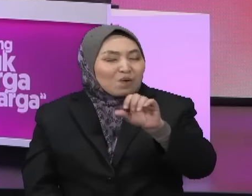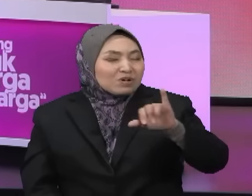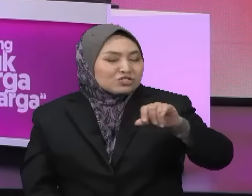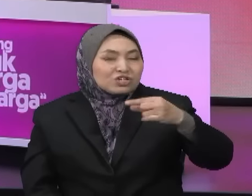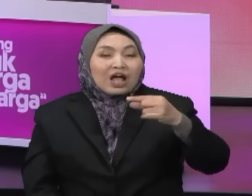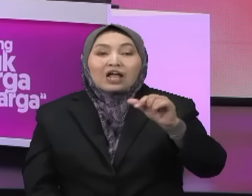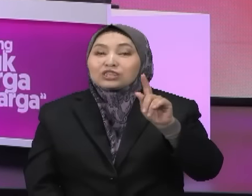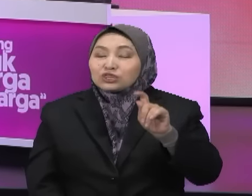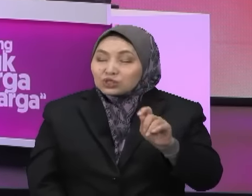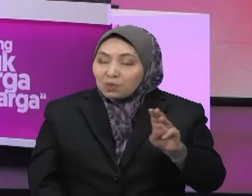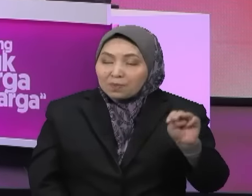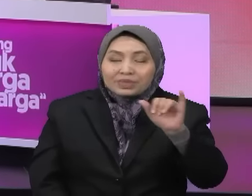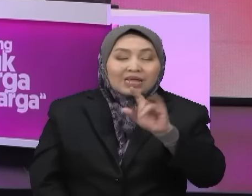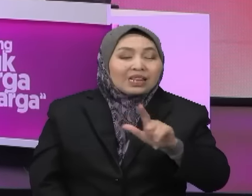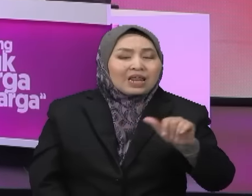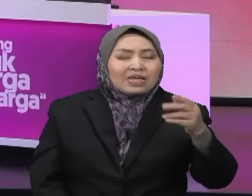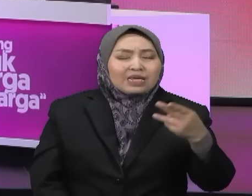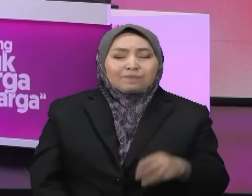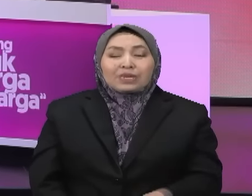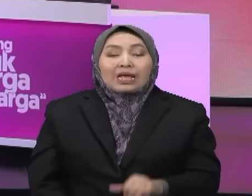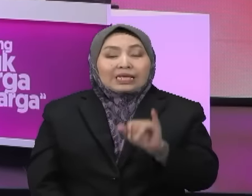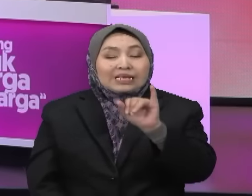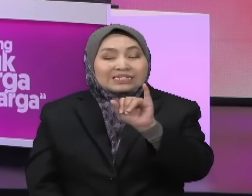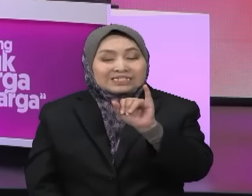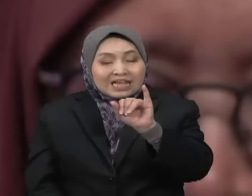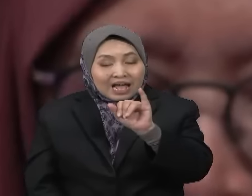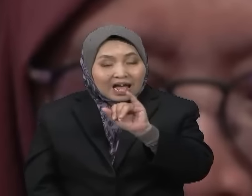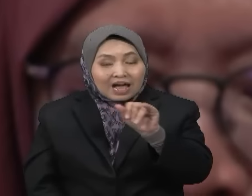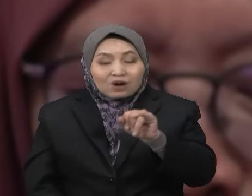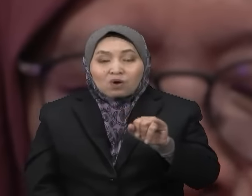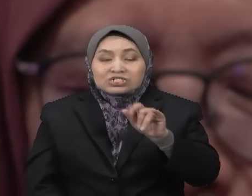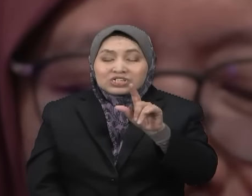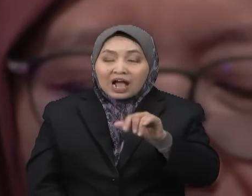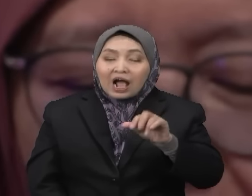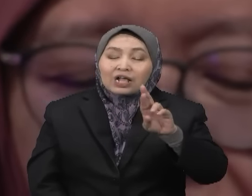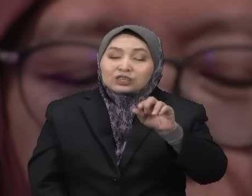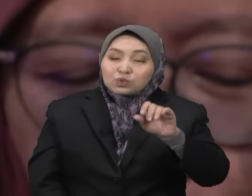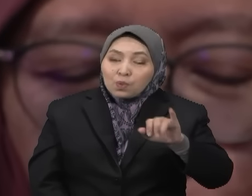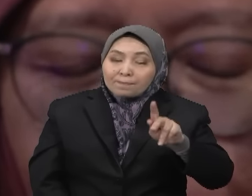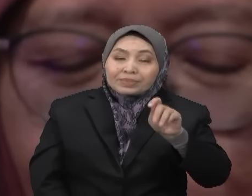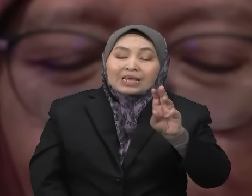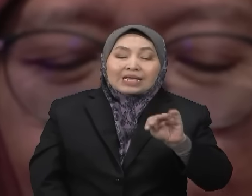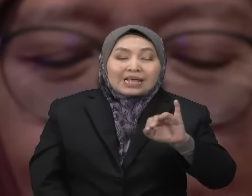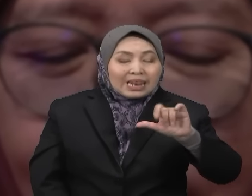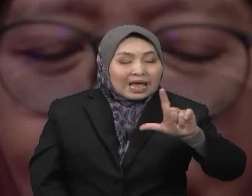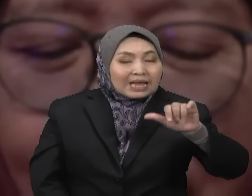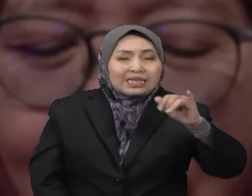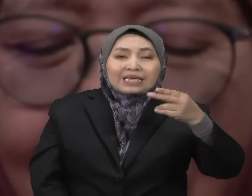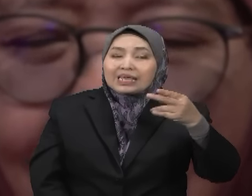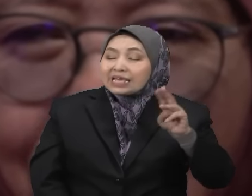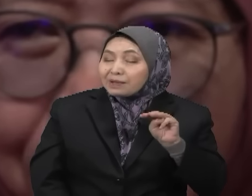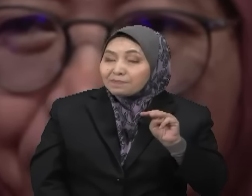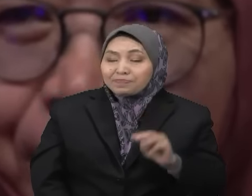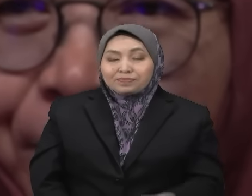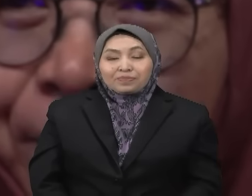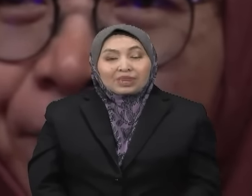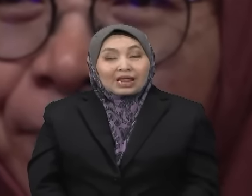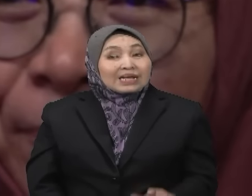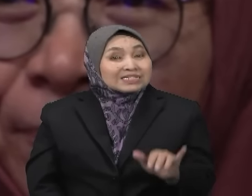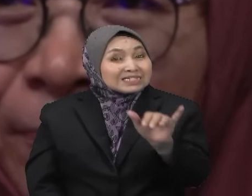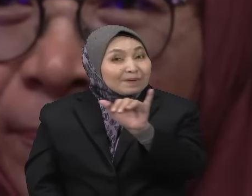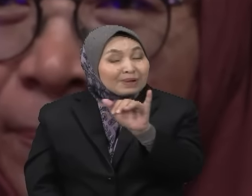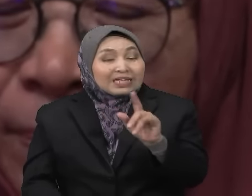raja'tum ilaihim. Silakan. Idza raja'tum ilaihim. Sama